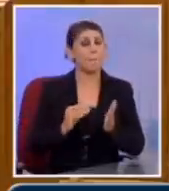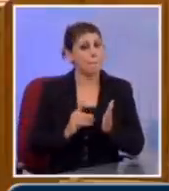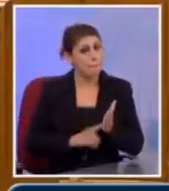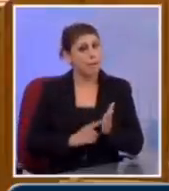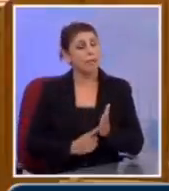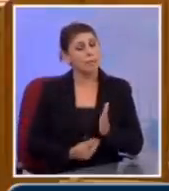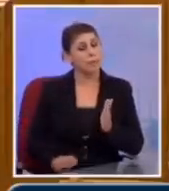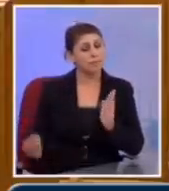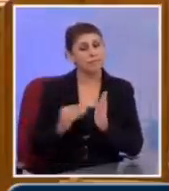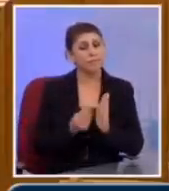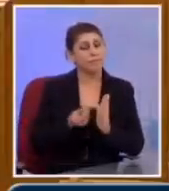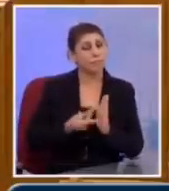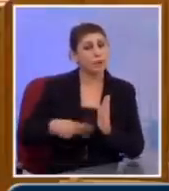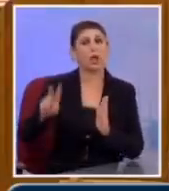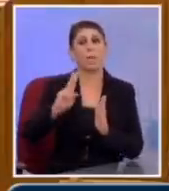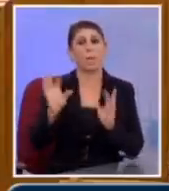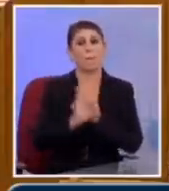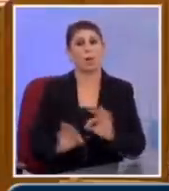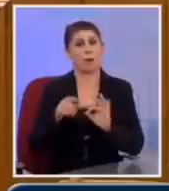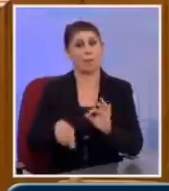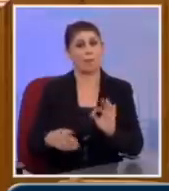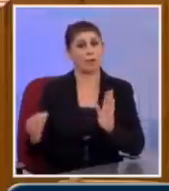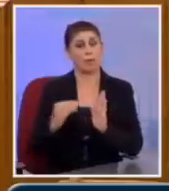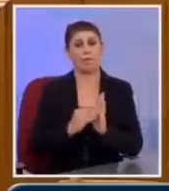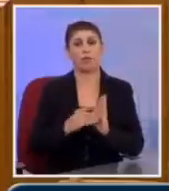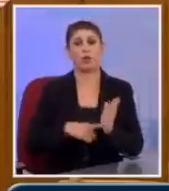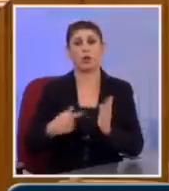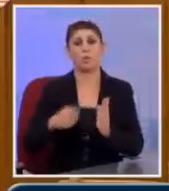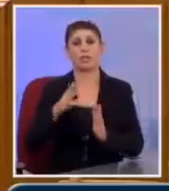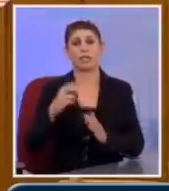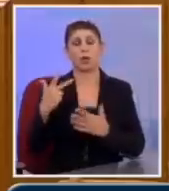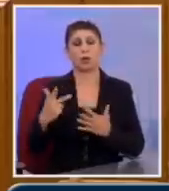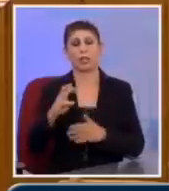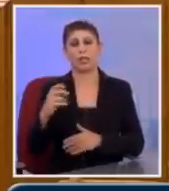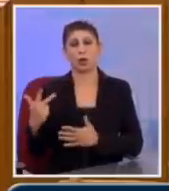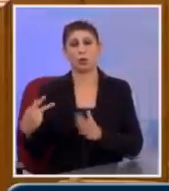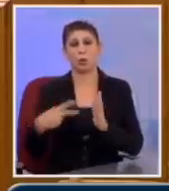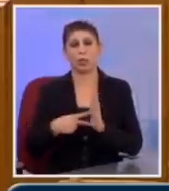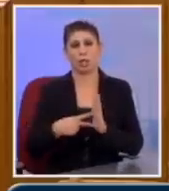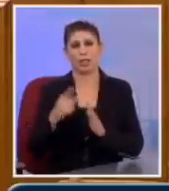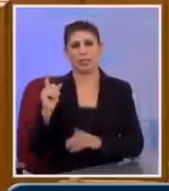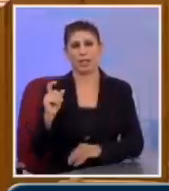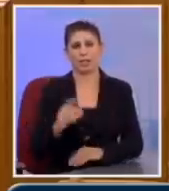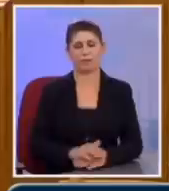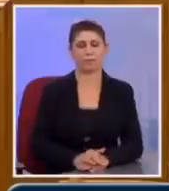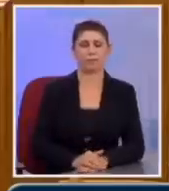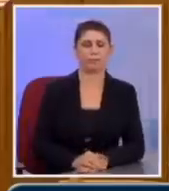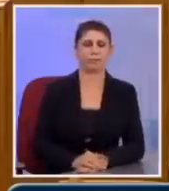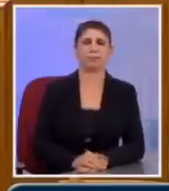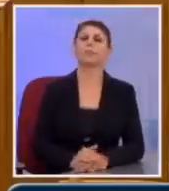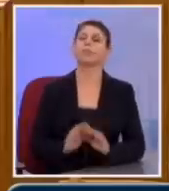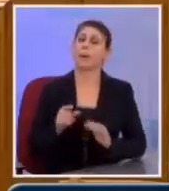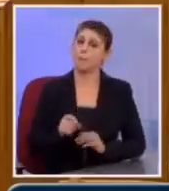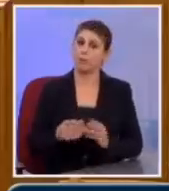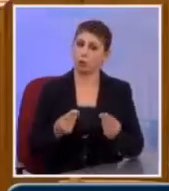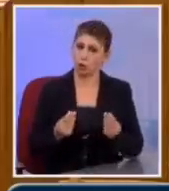περισσότερες προϋποθέσεις από αυτές που έθετε ο νόμος 3838 του 2010. Έτσι